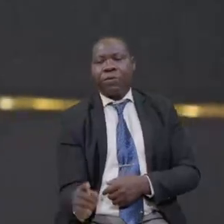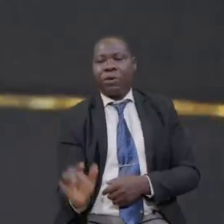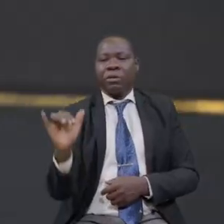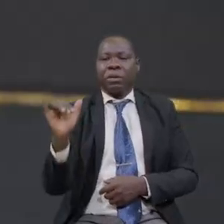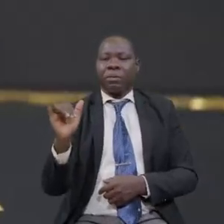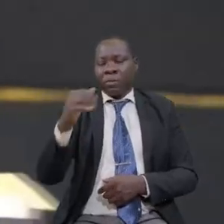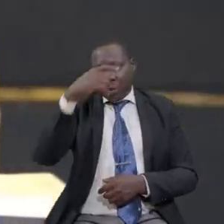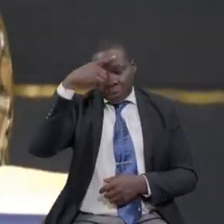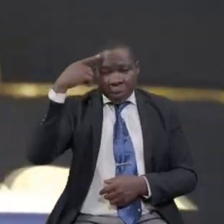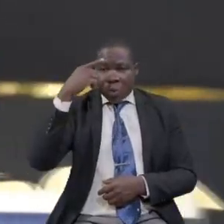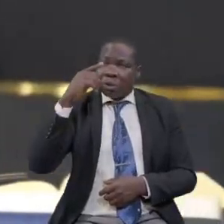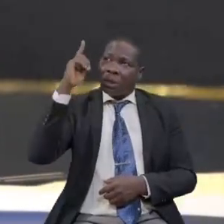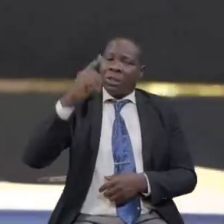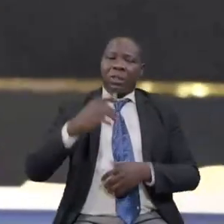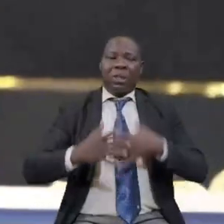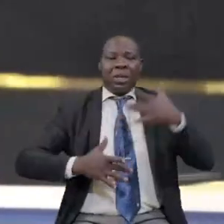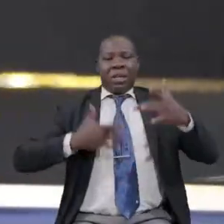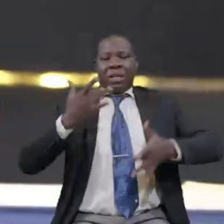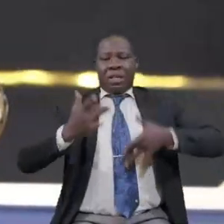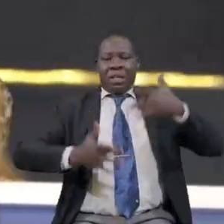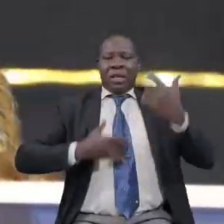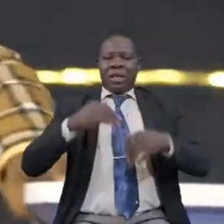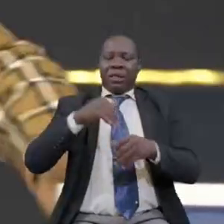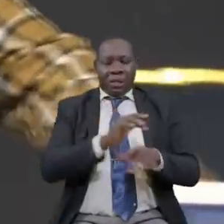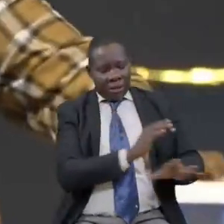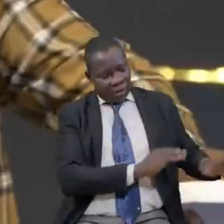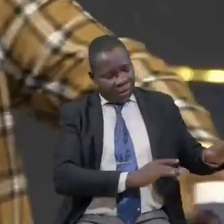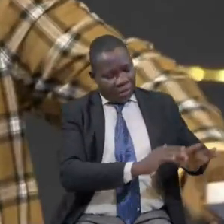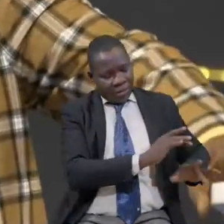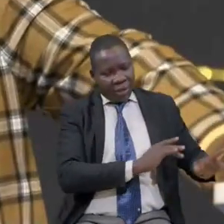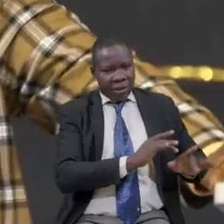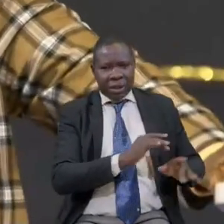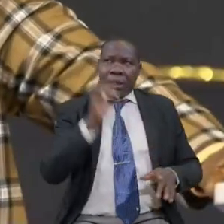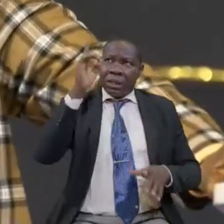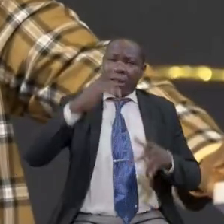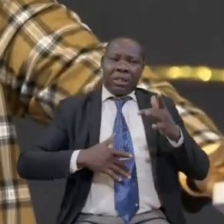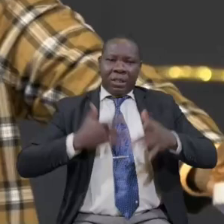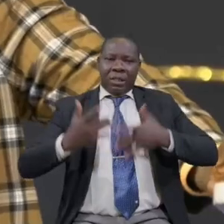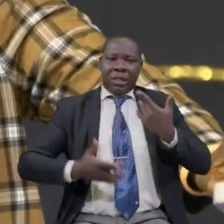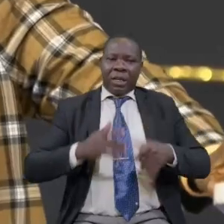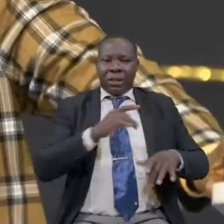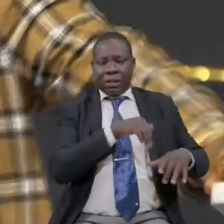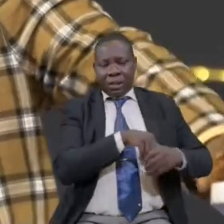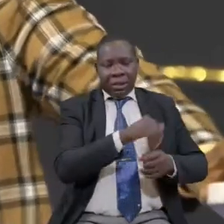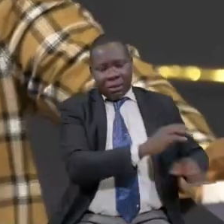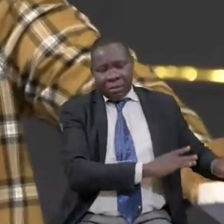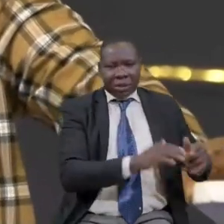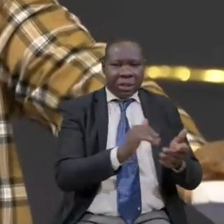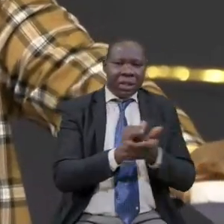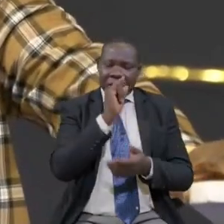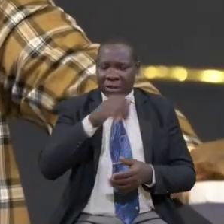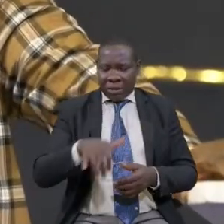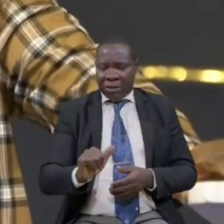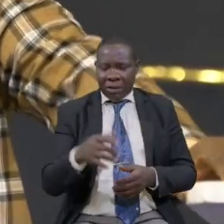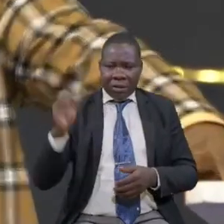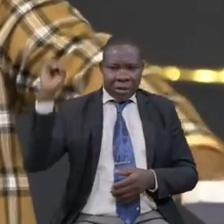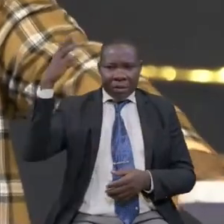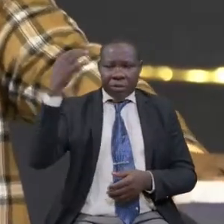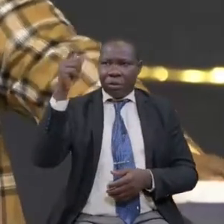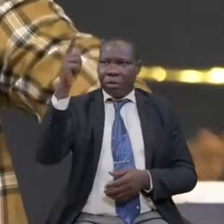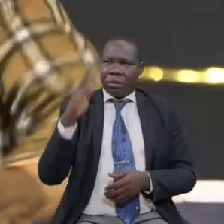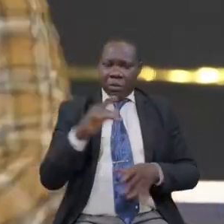car il prend plaisir à la miséricorde. Il prend plaisir à la miséricorde, c'est la même grâce de Dieu. La miséricorde, c'est